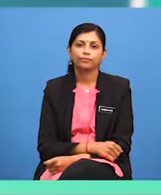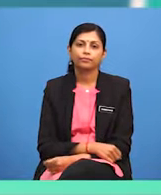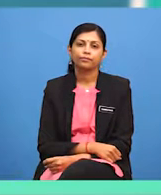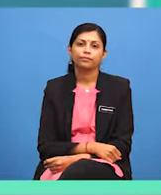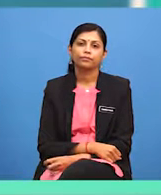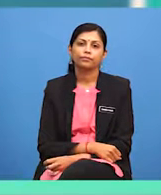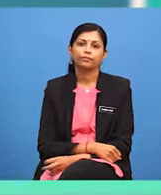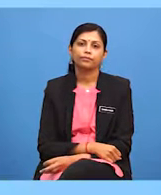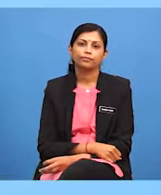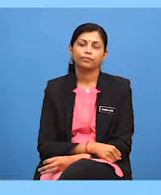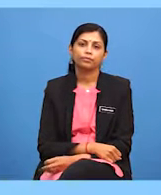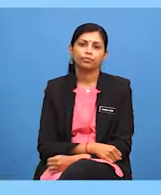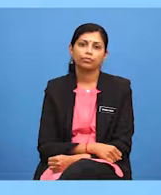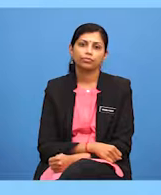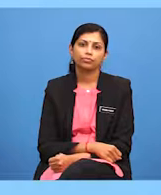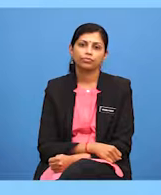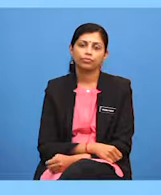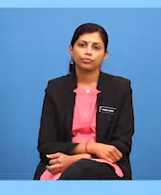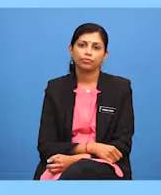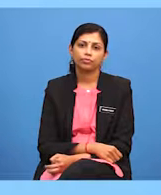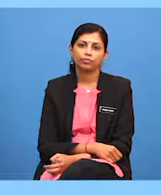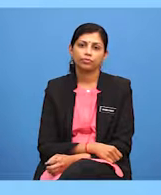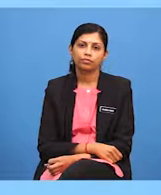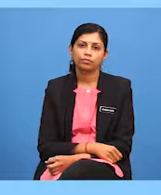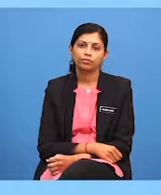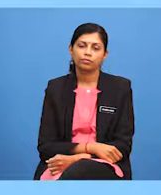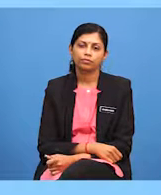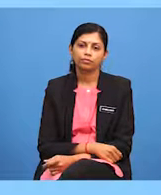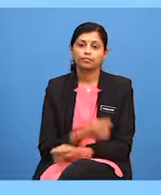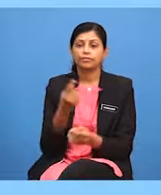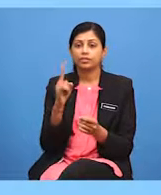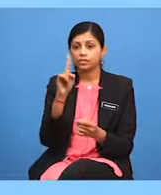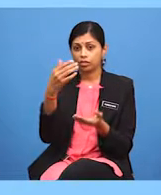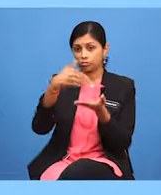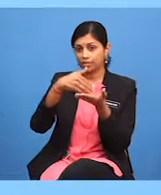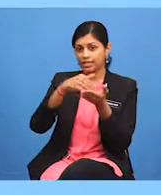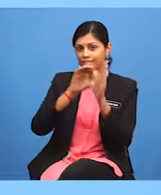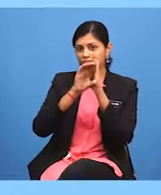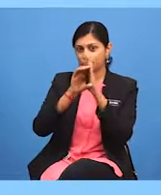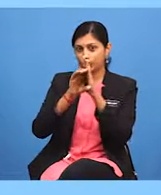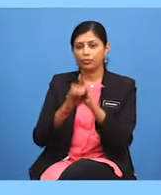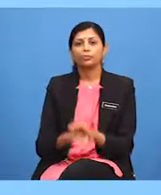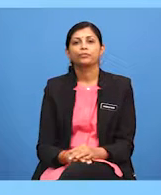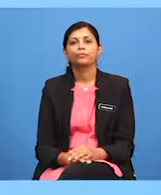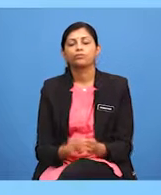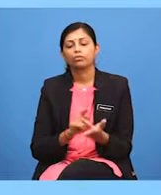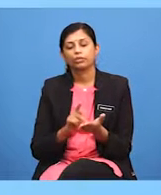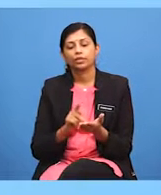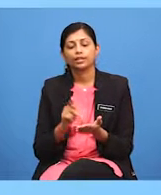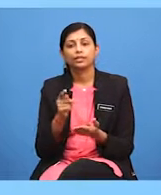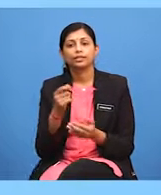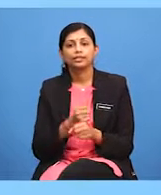Mari kita lihat satu contoh pengiraan lain berkenaan pengiraan kerja dan kuasa.